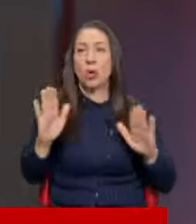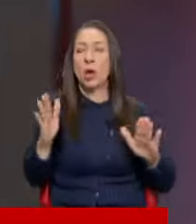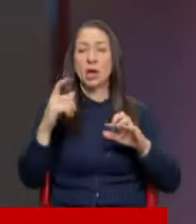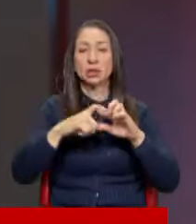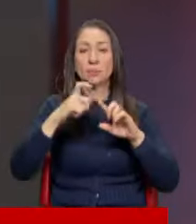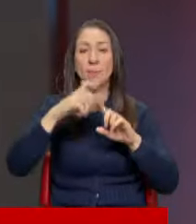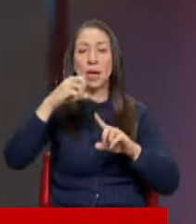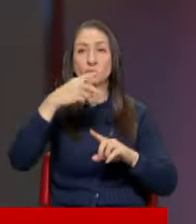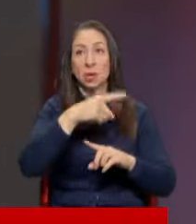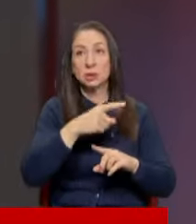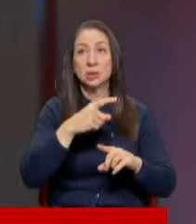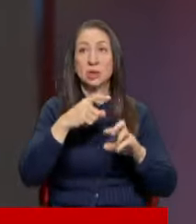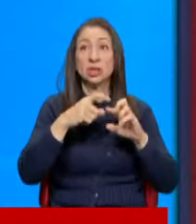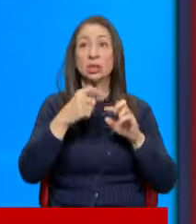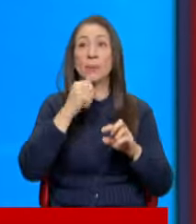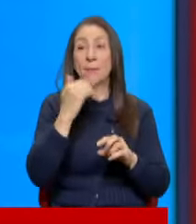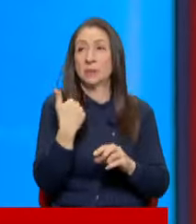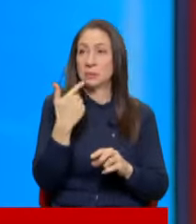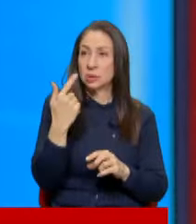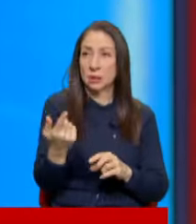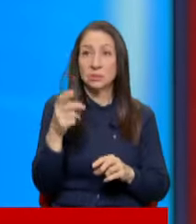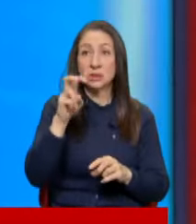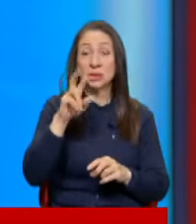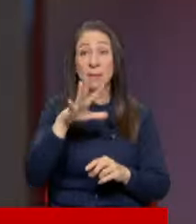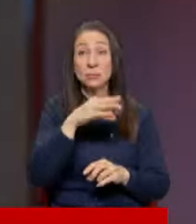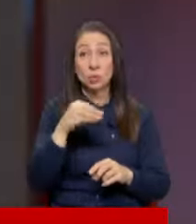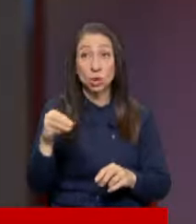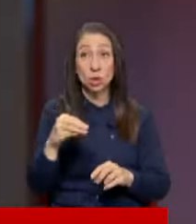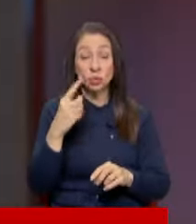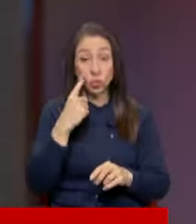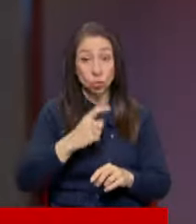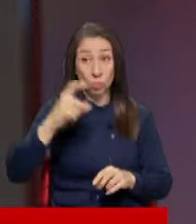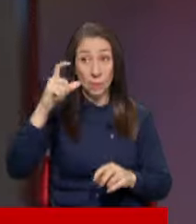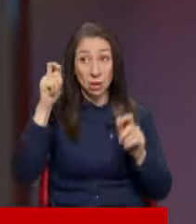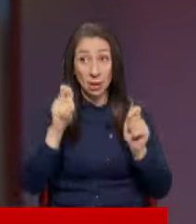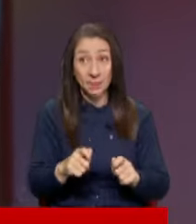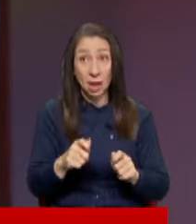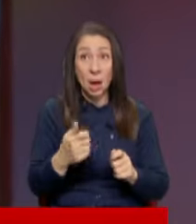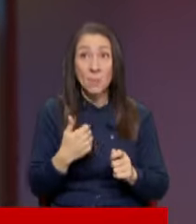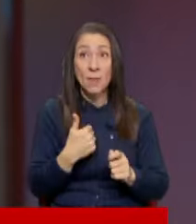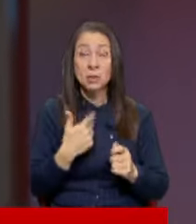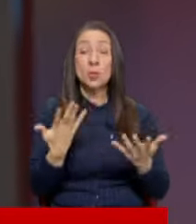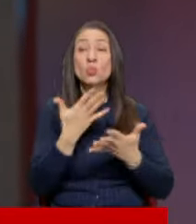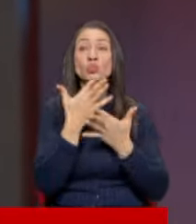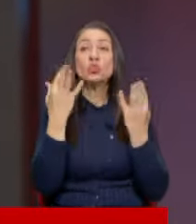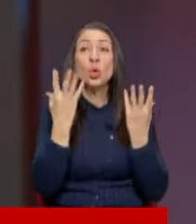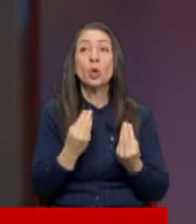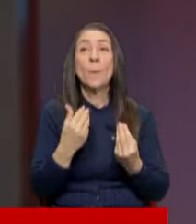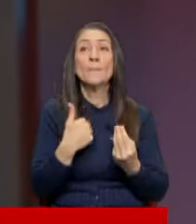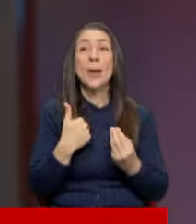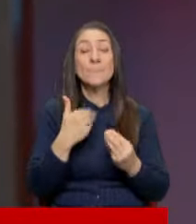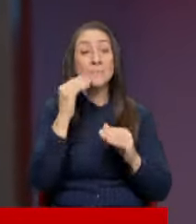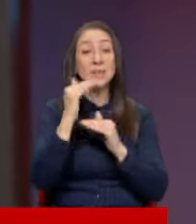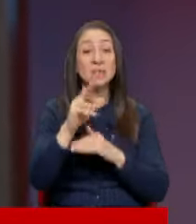Recep Tayyip Erdoğan Tabii 85 milyona Cumhurbaşkanlığı yapsa Ben Bilakis mutlu olurum ben